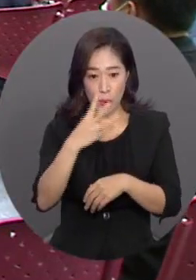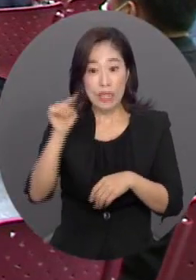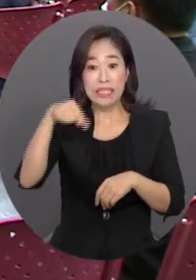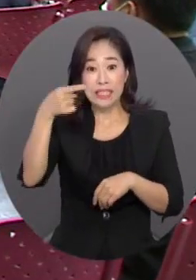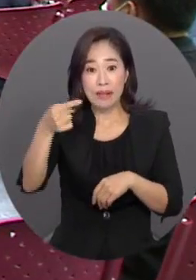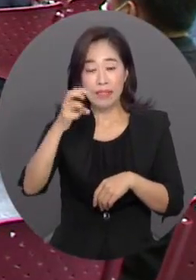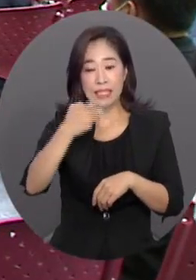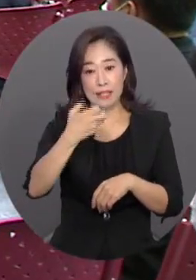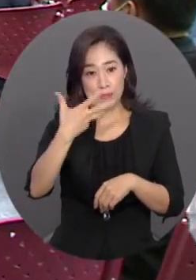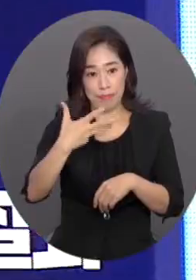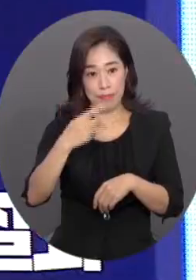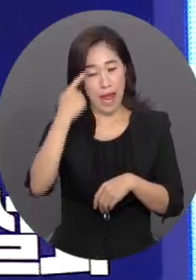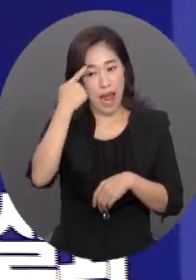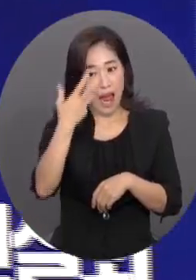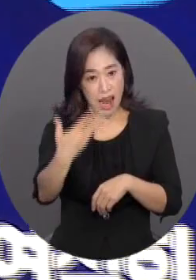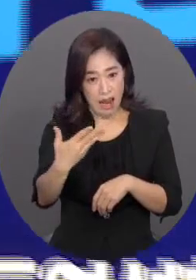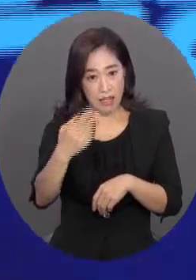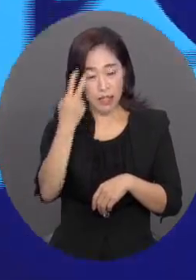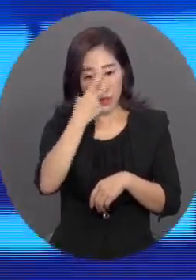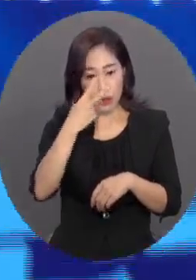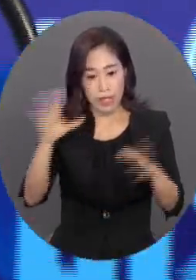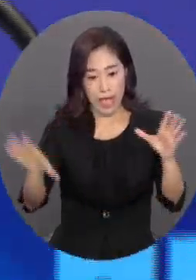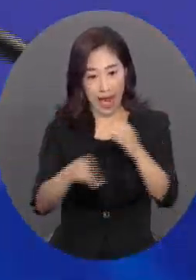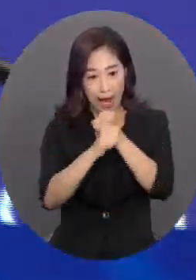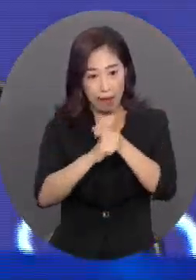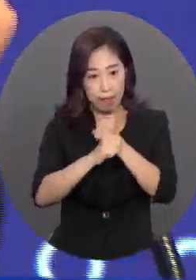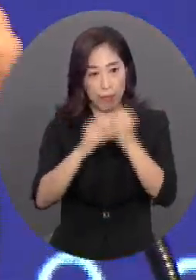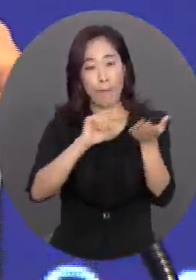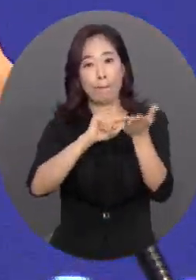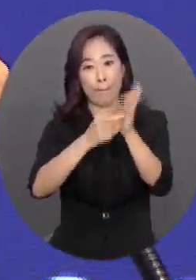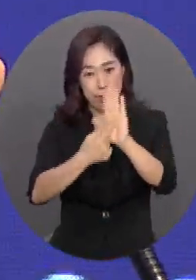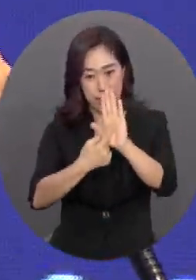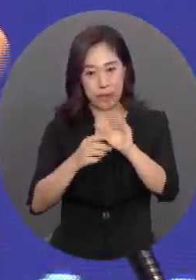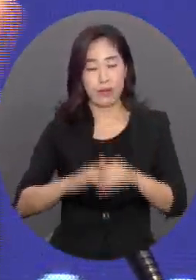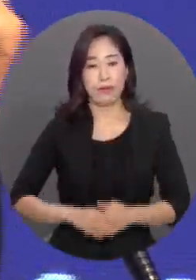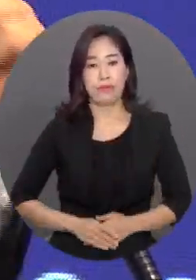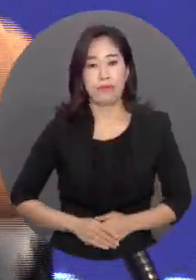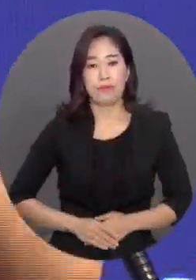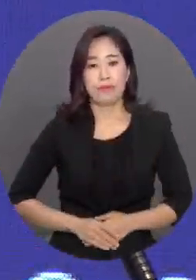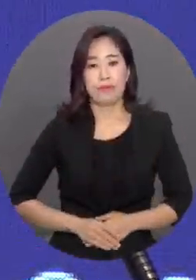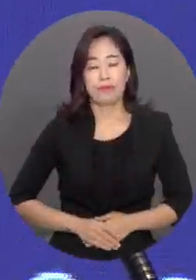투표와 여론조사 결과 등이 합산 발표됩니다. MBC 뉴스 조현성입니다.